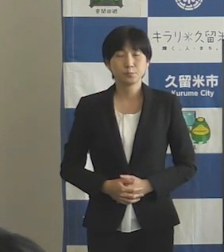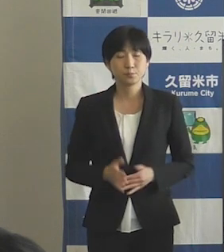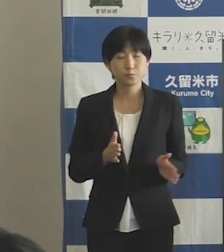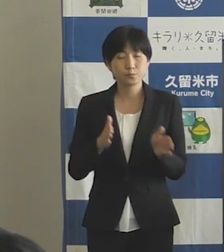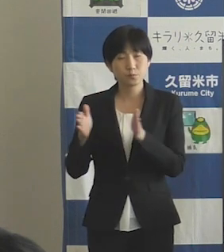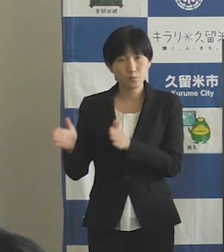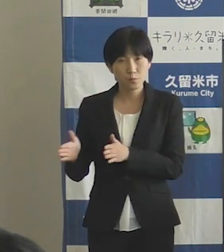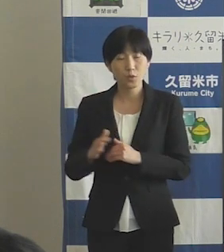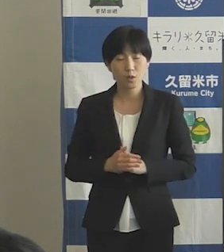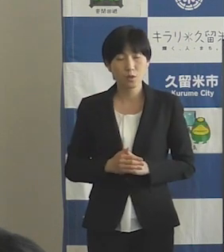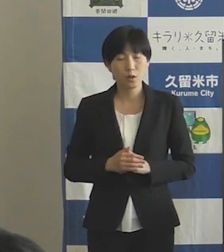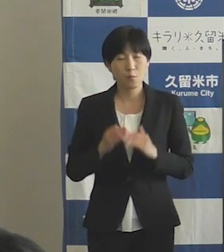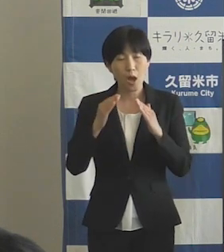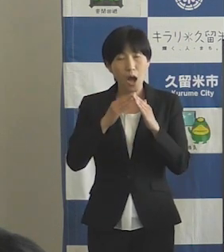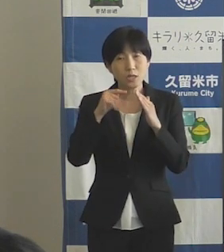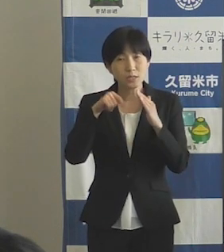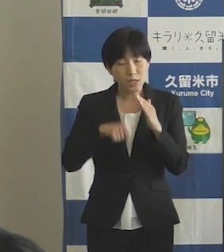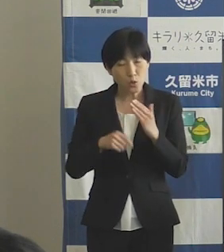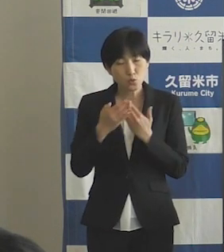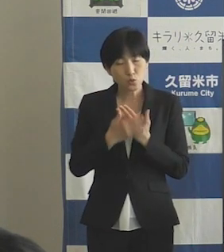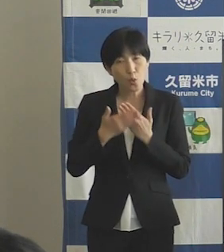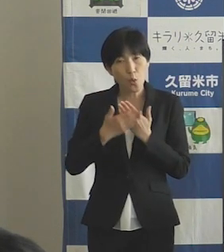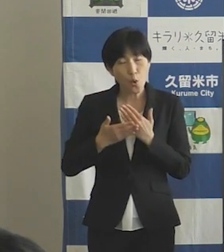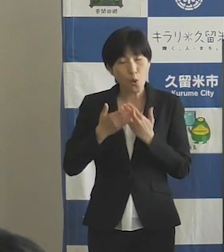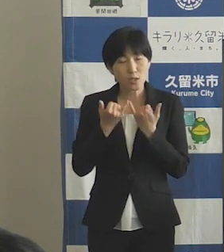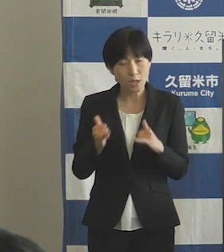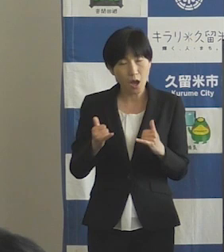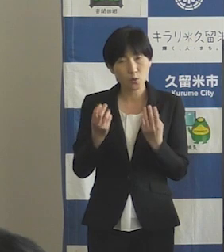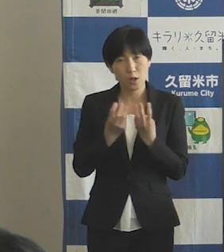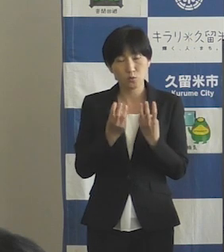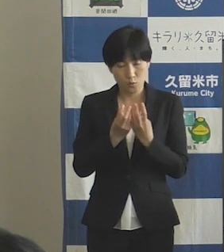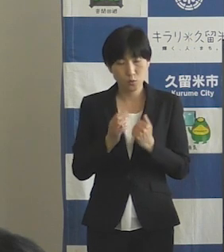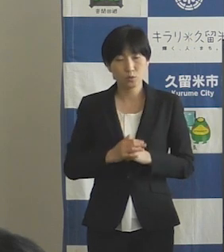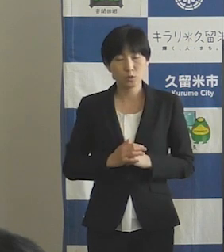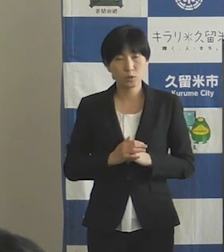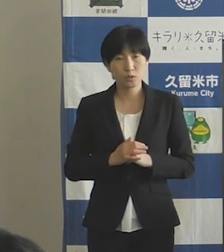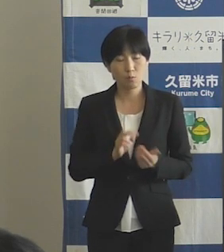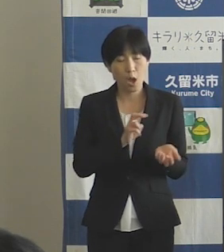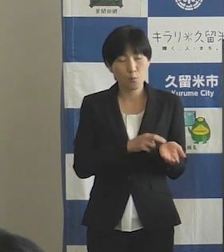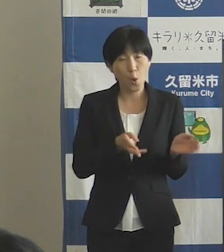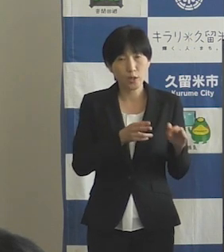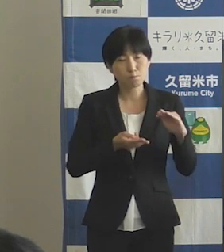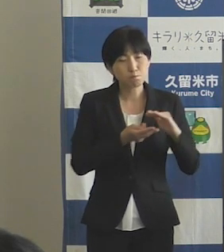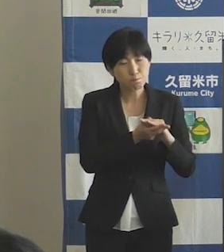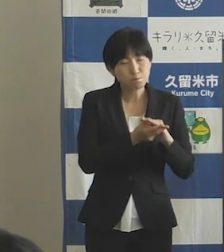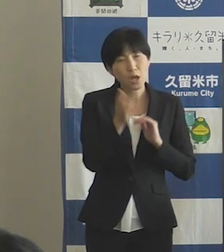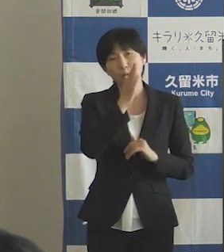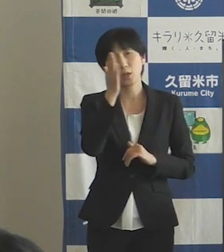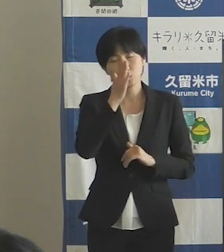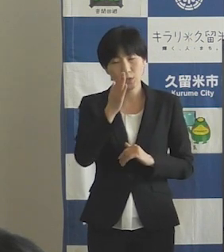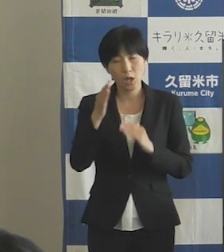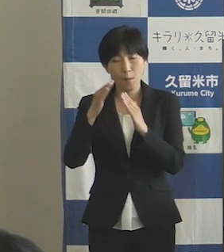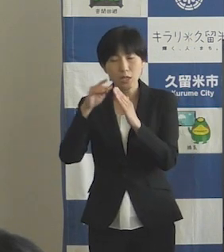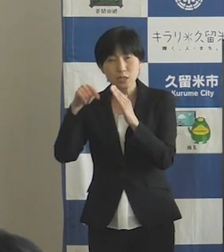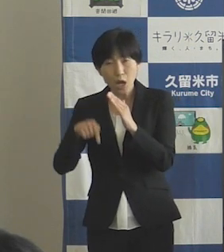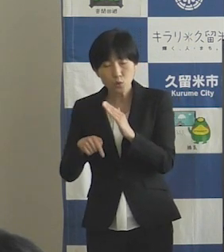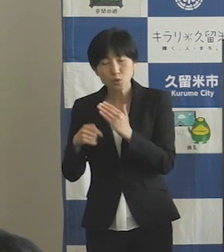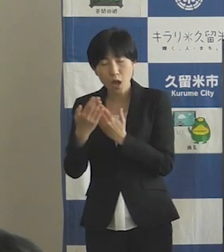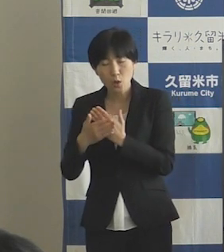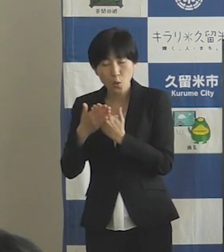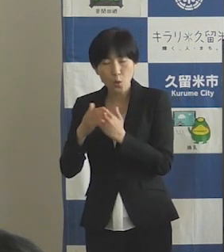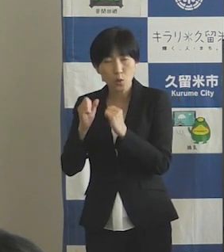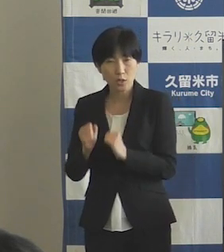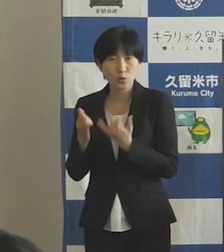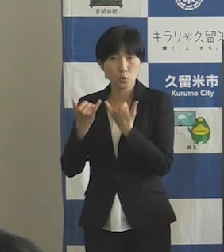次は自宅療養者数の推移です。医療機関に入院せずに自宅で療養を行っ